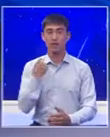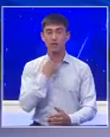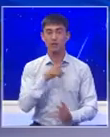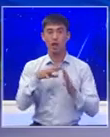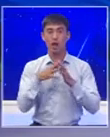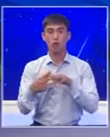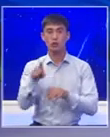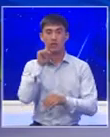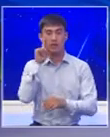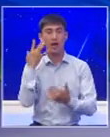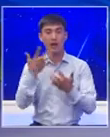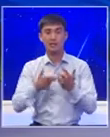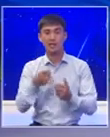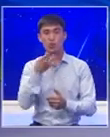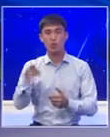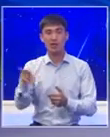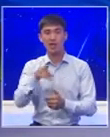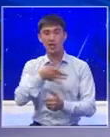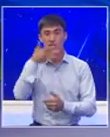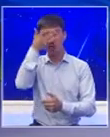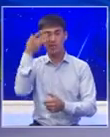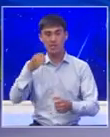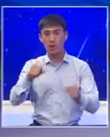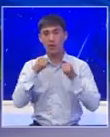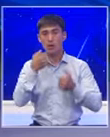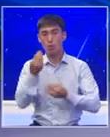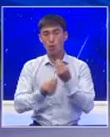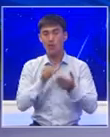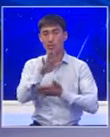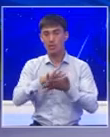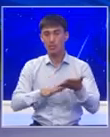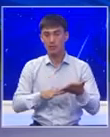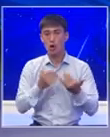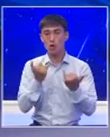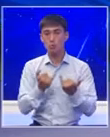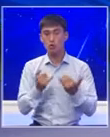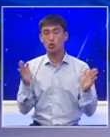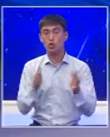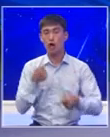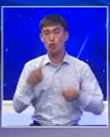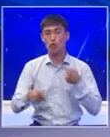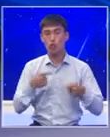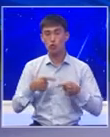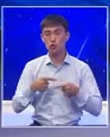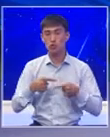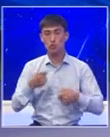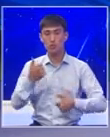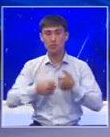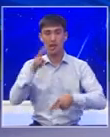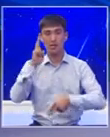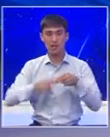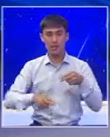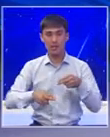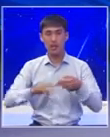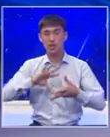Талдықорғанда ауыл жасөспірімдері арасында республикалық жазғы спартакиада ойындары жалғасып жатыр. Бүгін шағын футболшылар бәсекесі